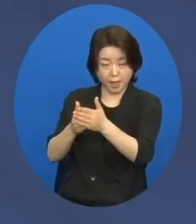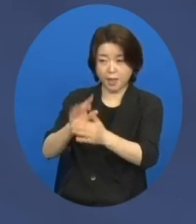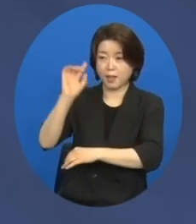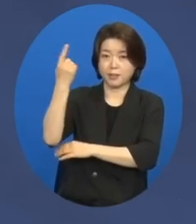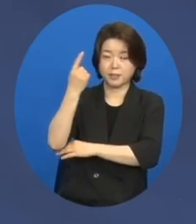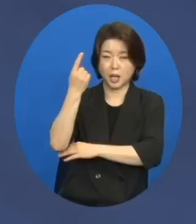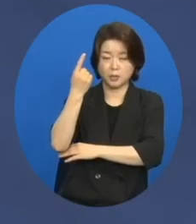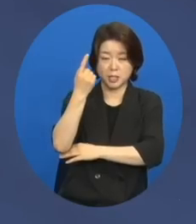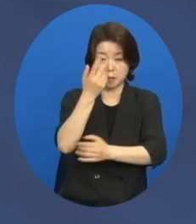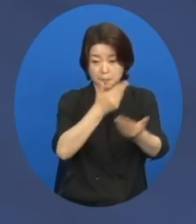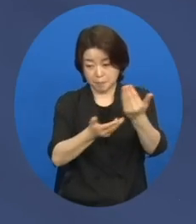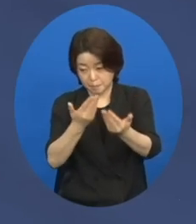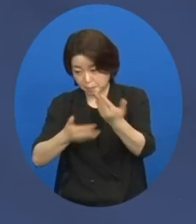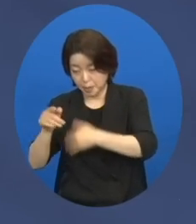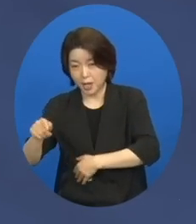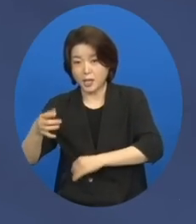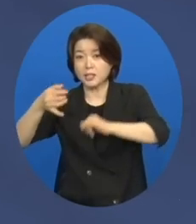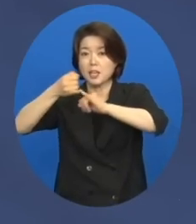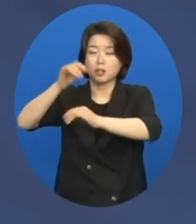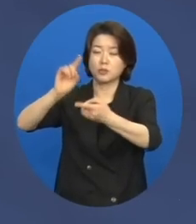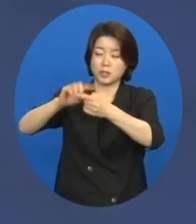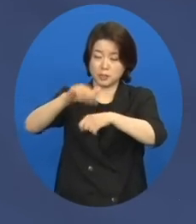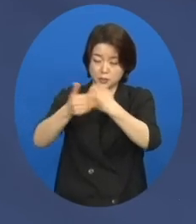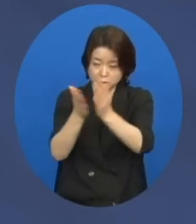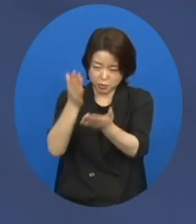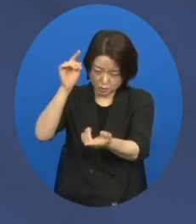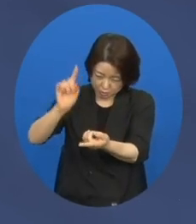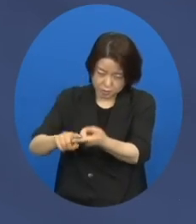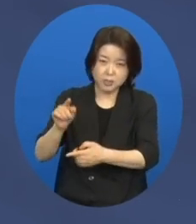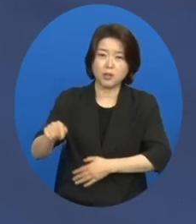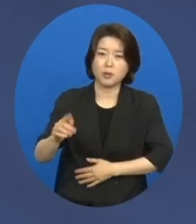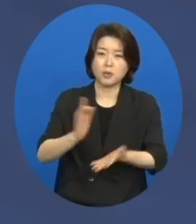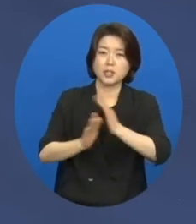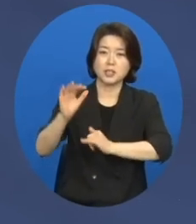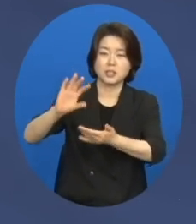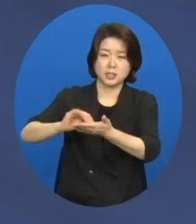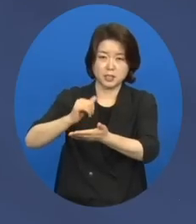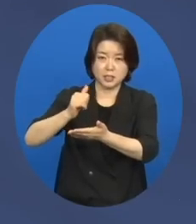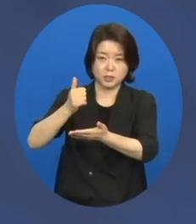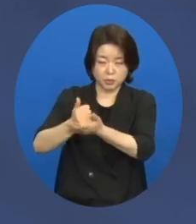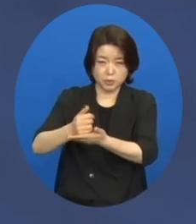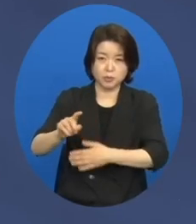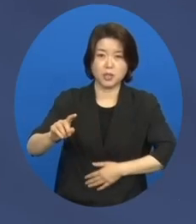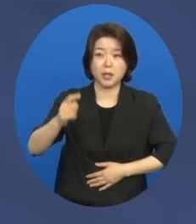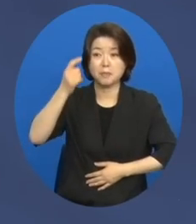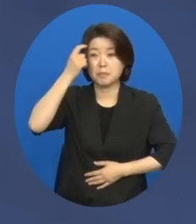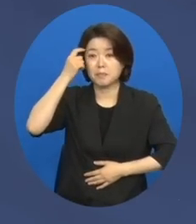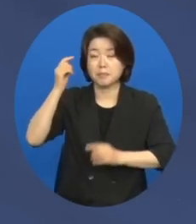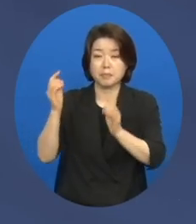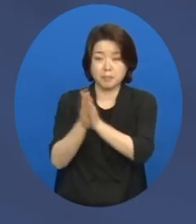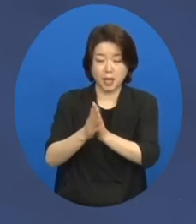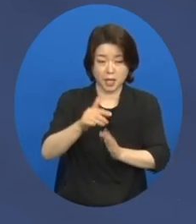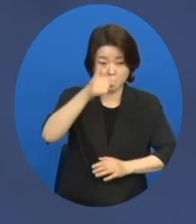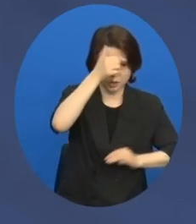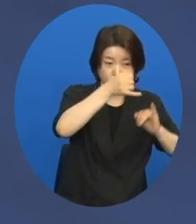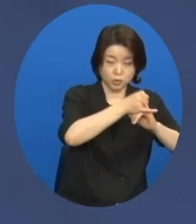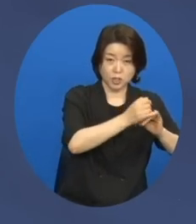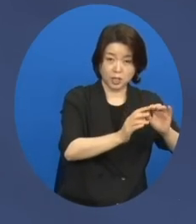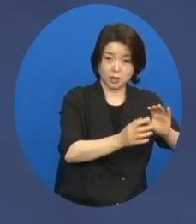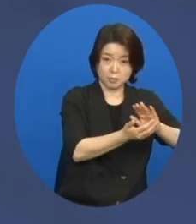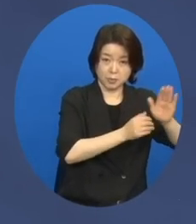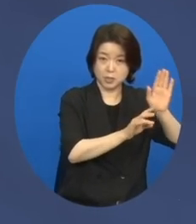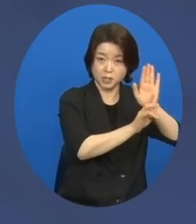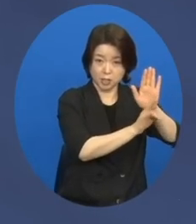혈통에서 약속하신 그대로, 성경 그대로 예수님에 관한 직간접적인 그 구약의 예언이요,